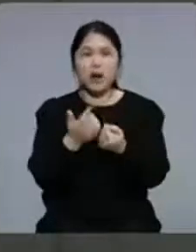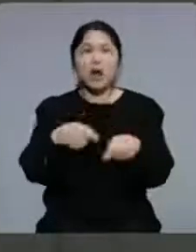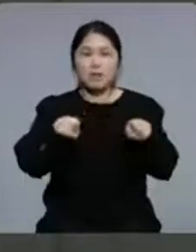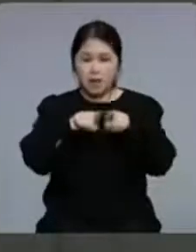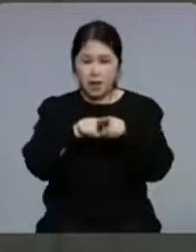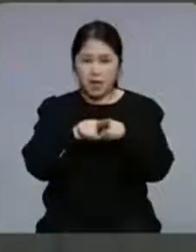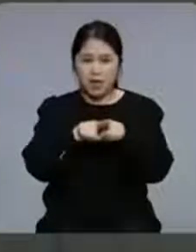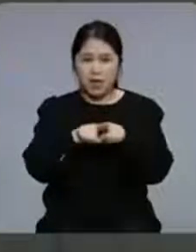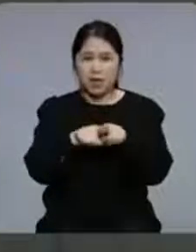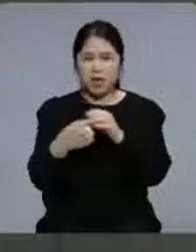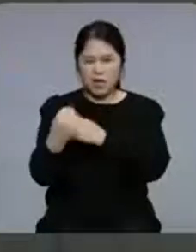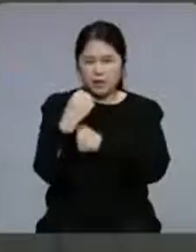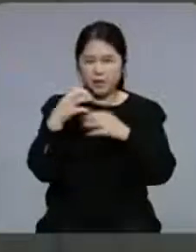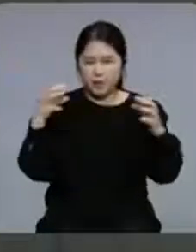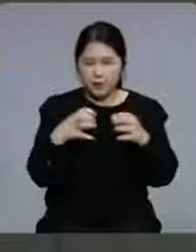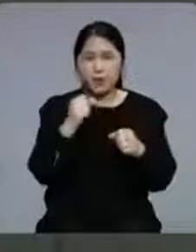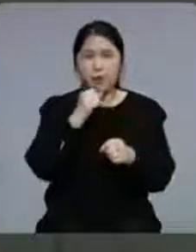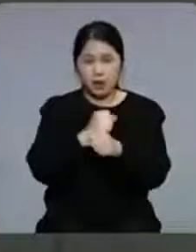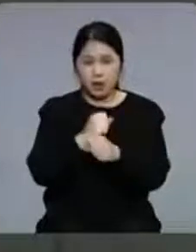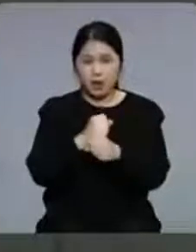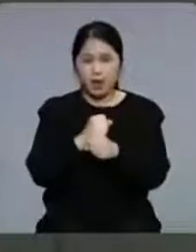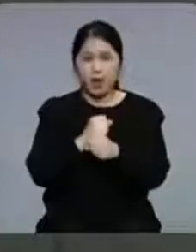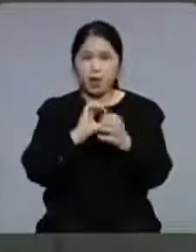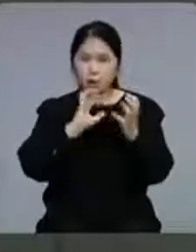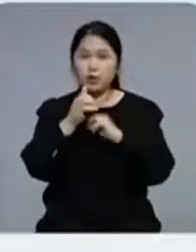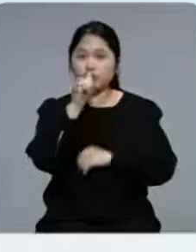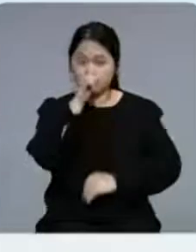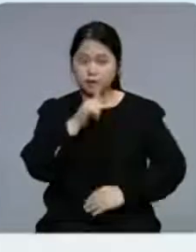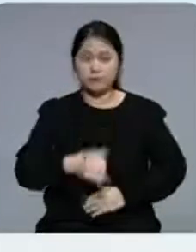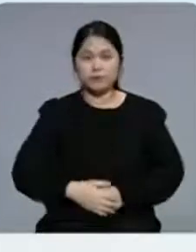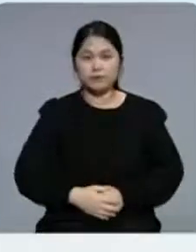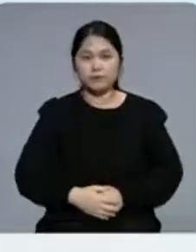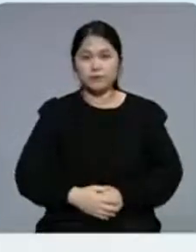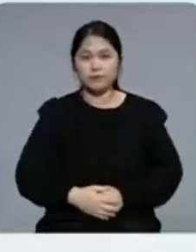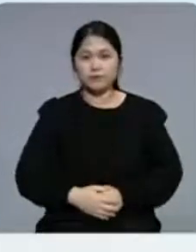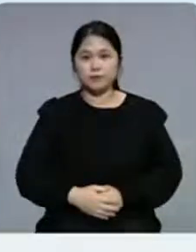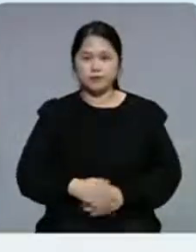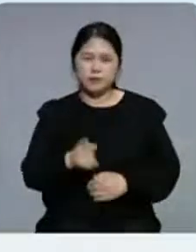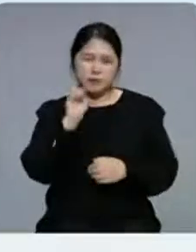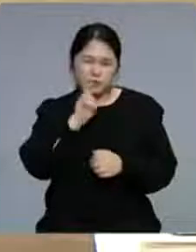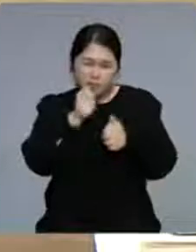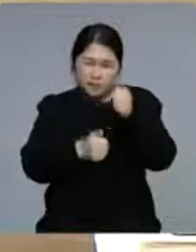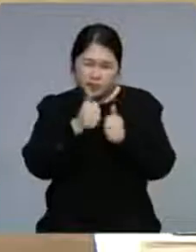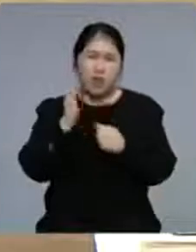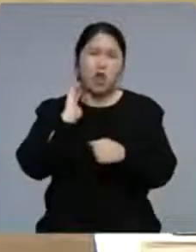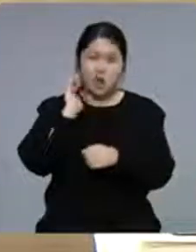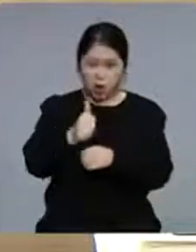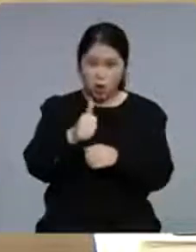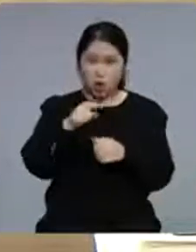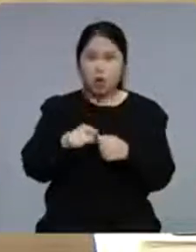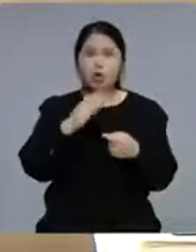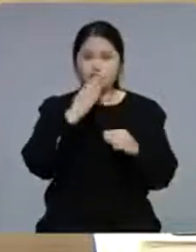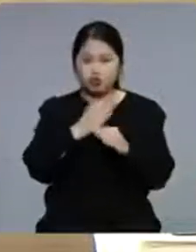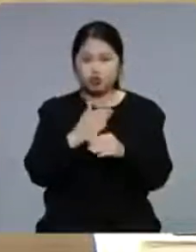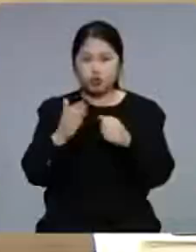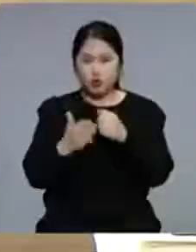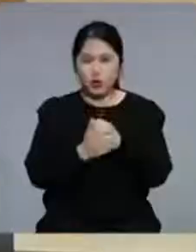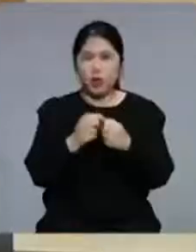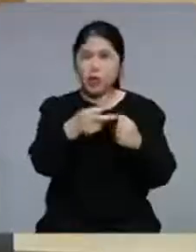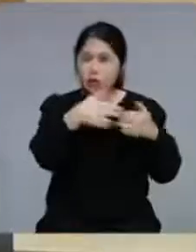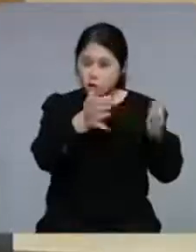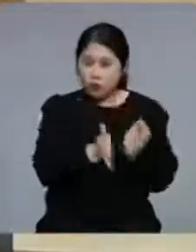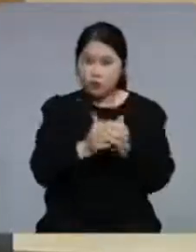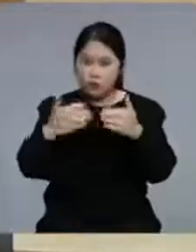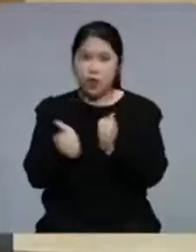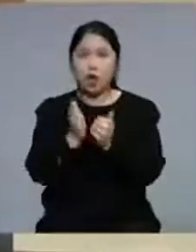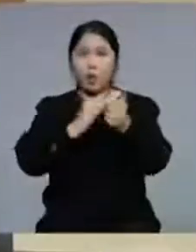힘을 모아볼 그런 논의를 하고 있어요. 치열한 대선 경쟁 속에 거대 양당은 공천 절차를